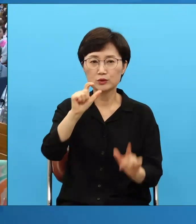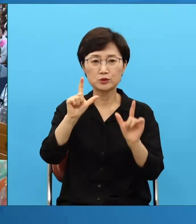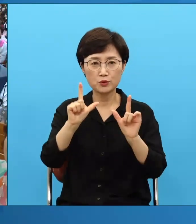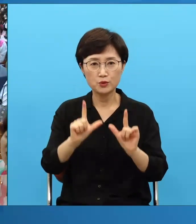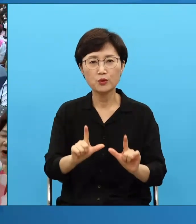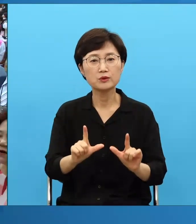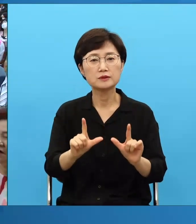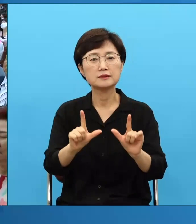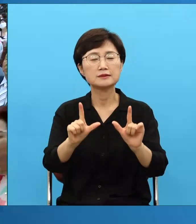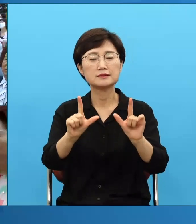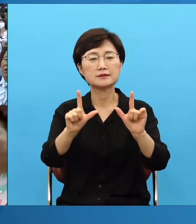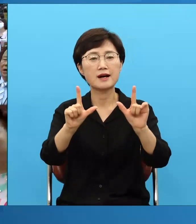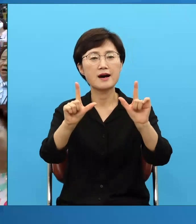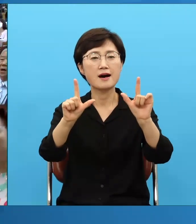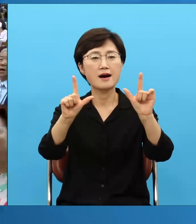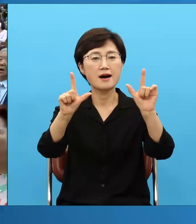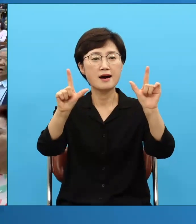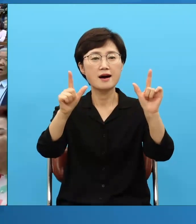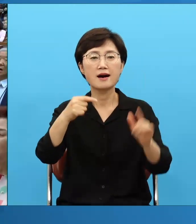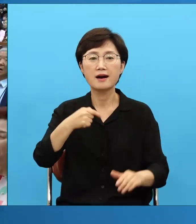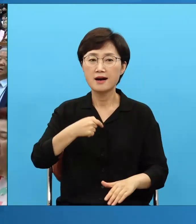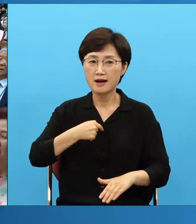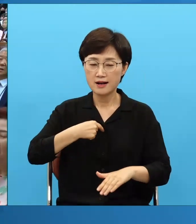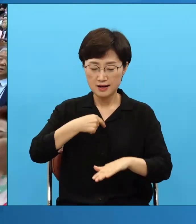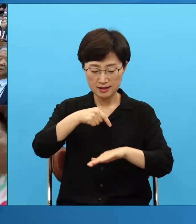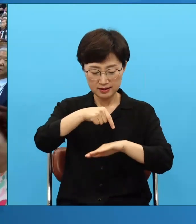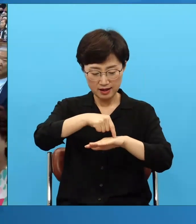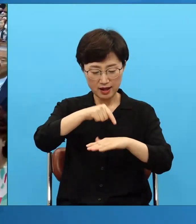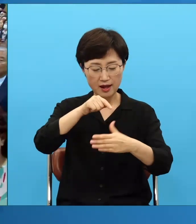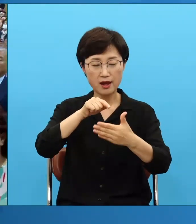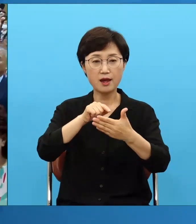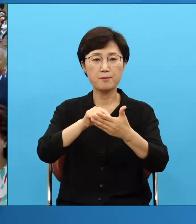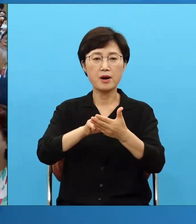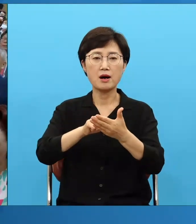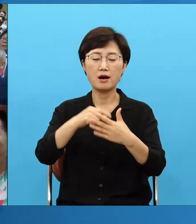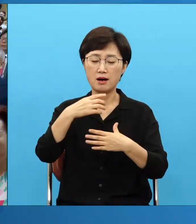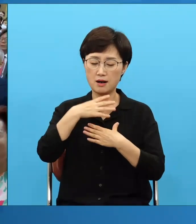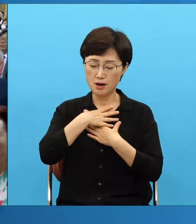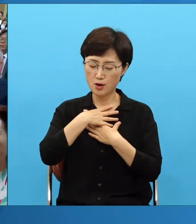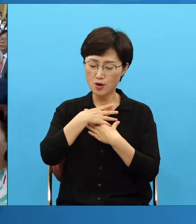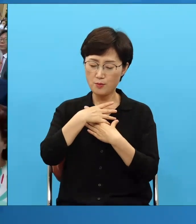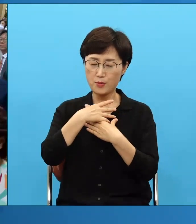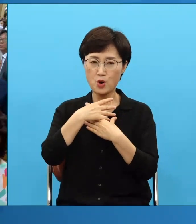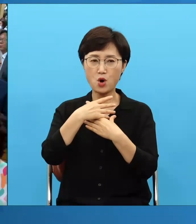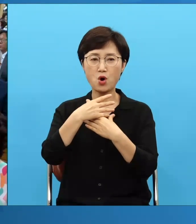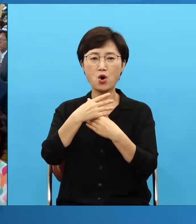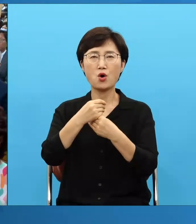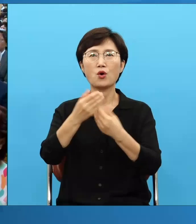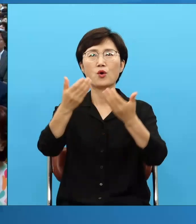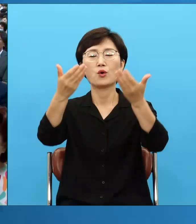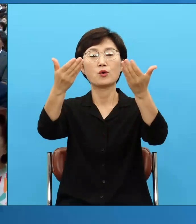반갑고 좋은 날 내 마음을